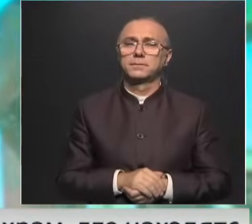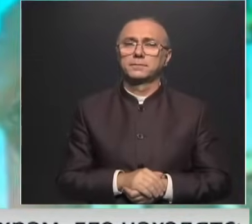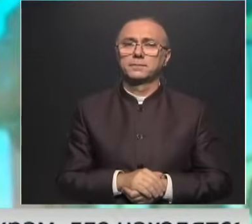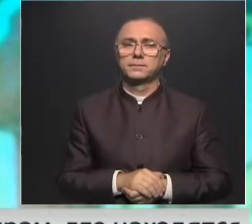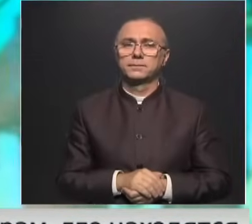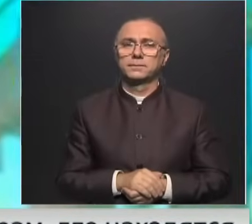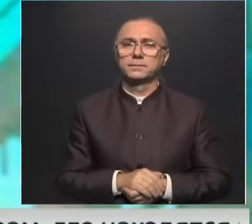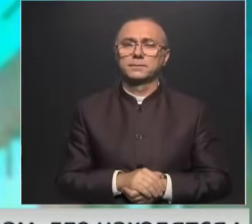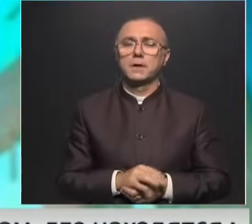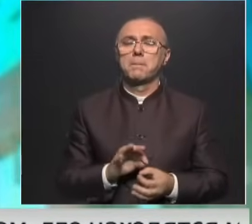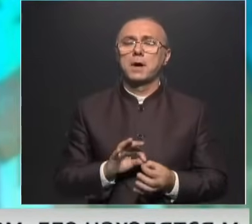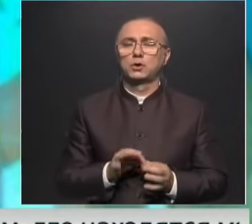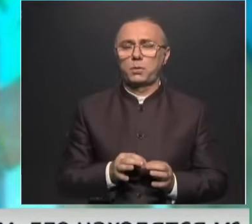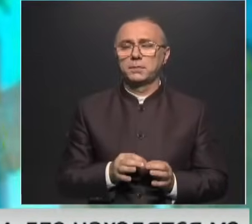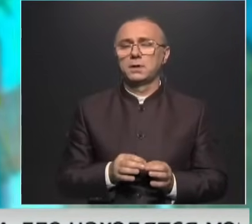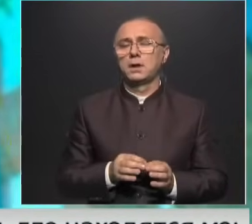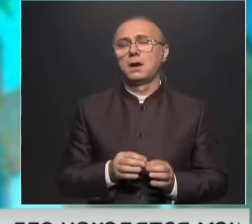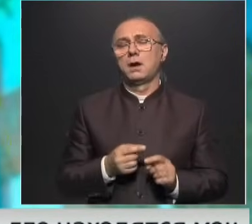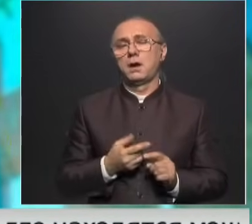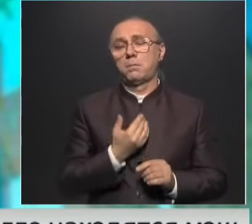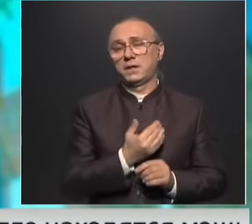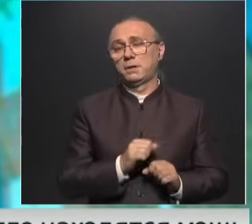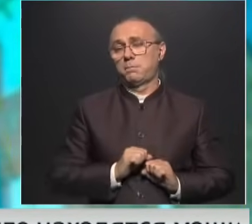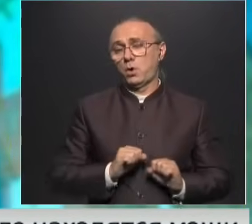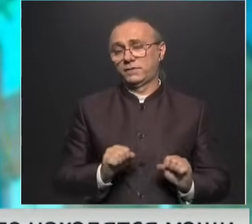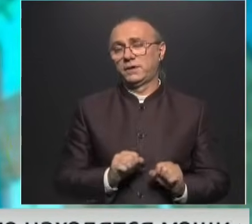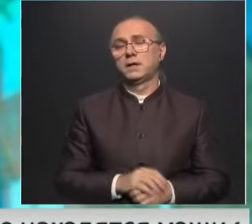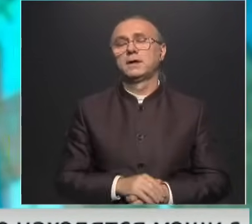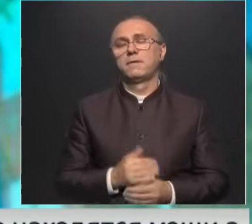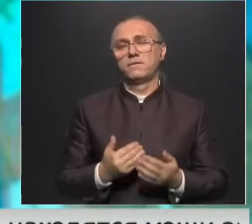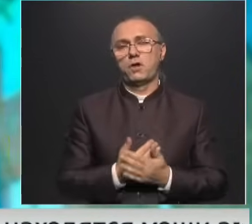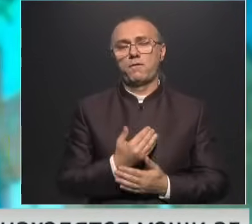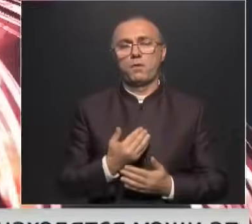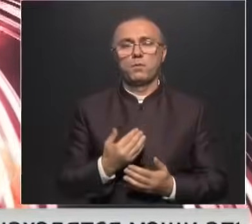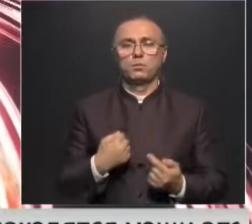Серафима Кулакова. Подробнее о подвиге смотрите в нашей постоянной рубрике «Новомученик дня».